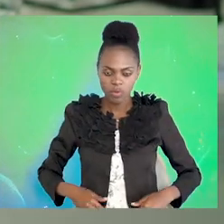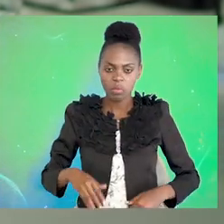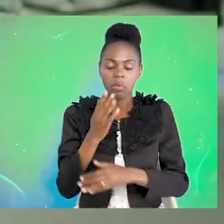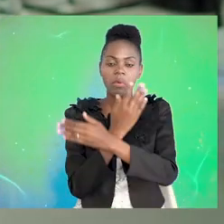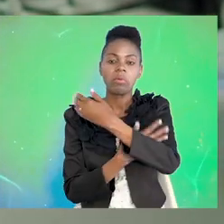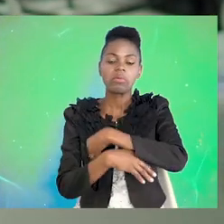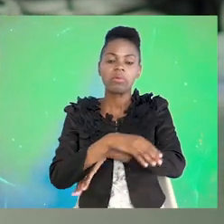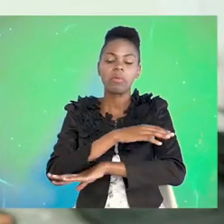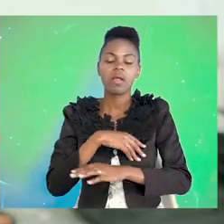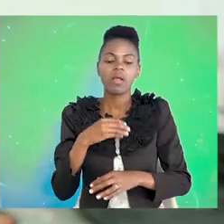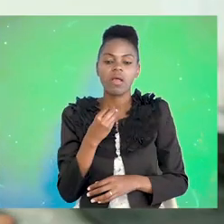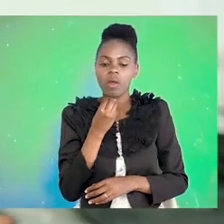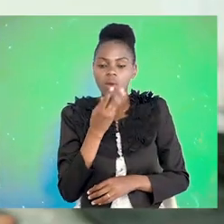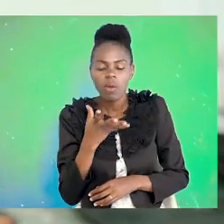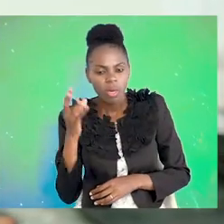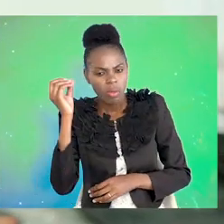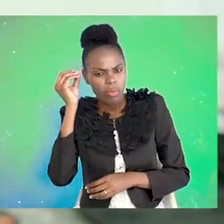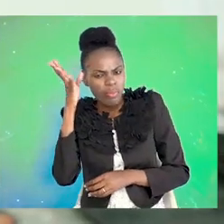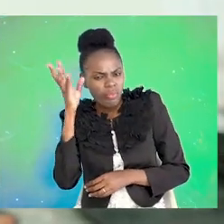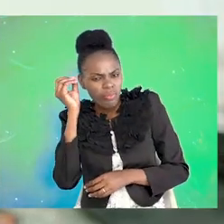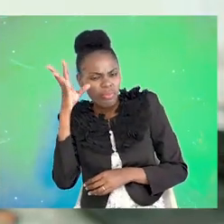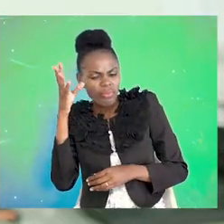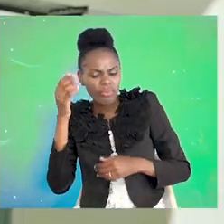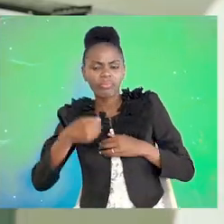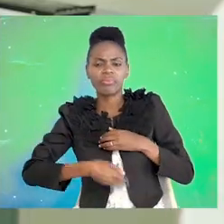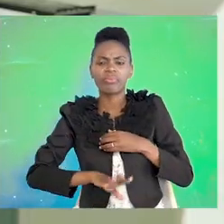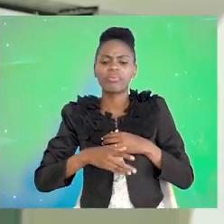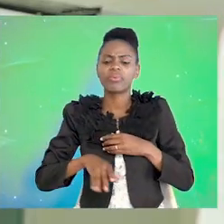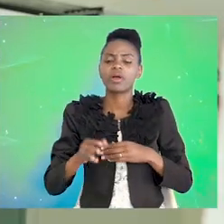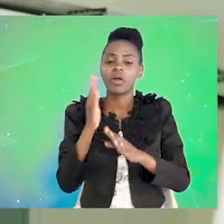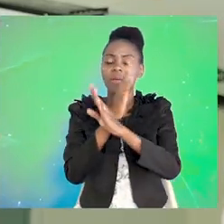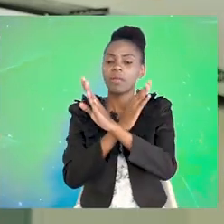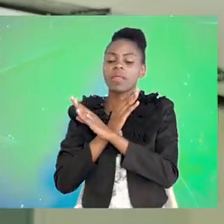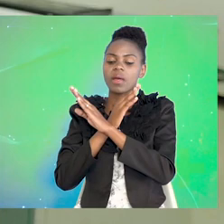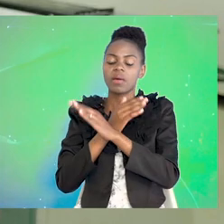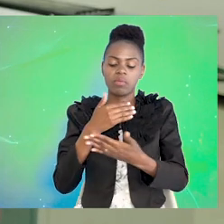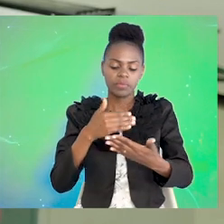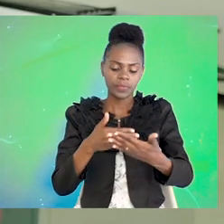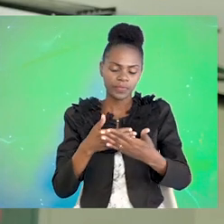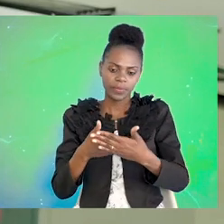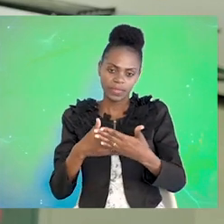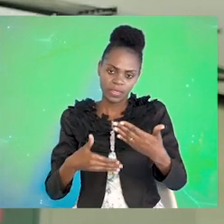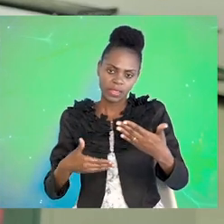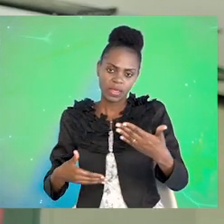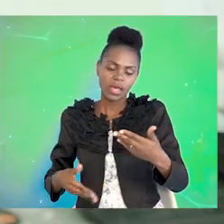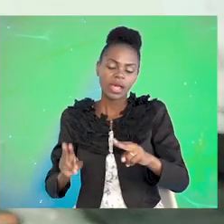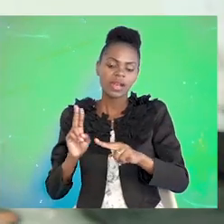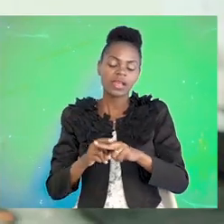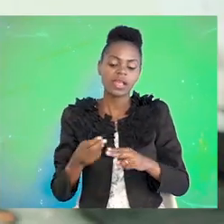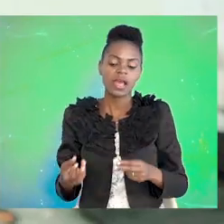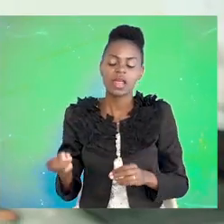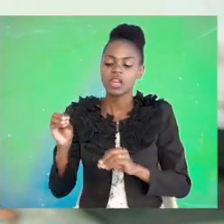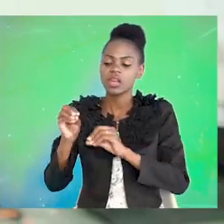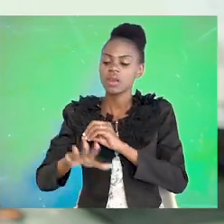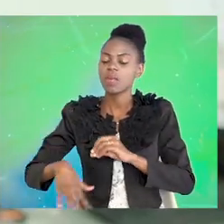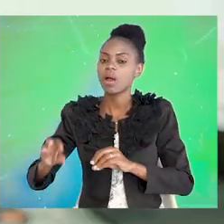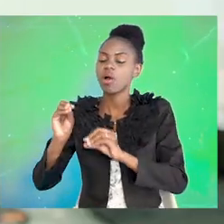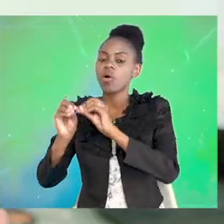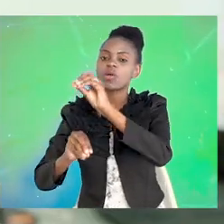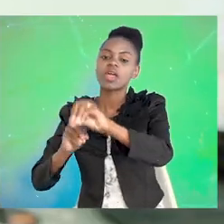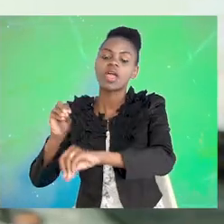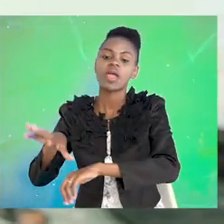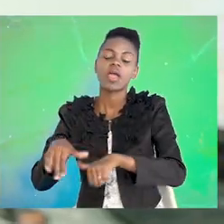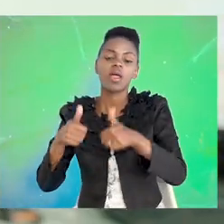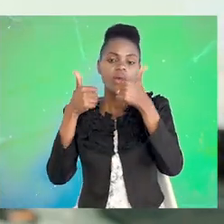kutopa, mutu kudzimbidwa ndi kutsekula mmimba. Kupewa kwake naku, tikhale ndi maenje komanso malo